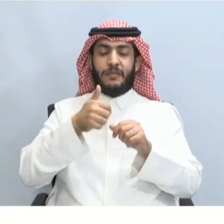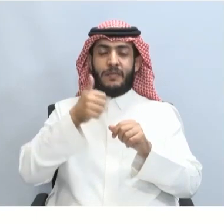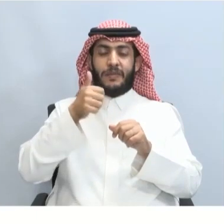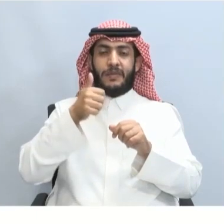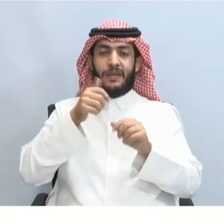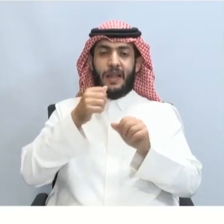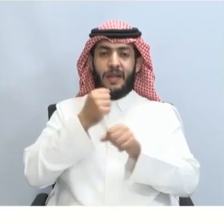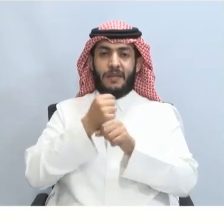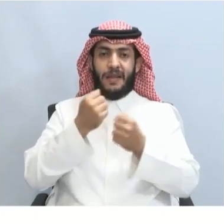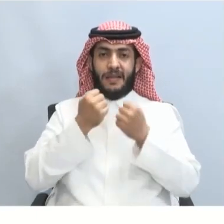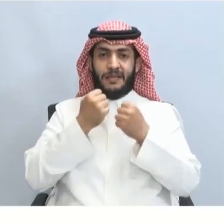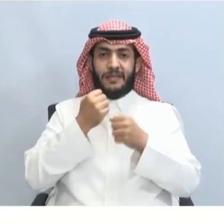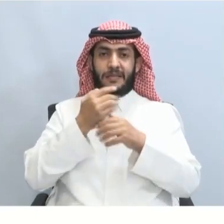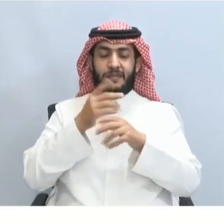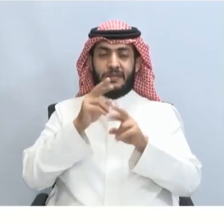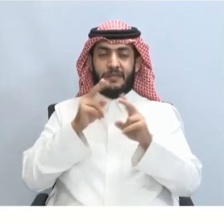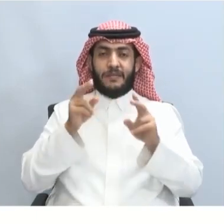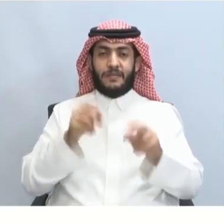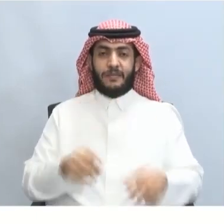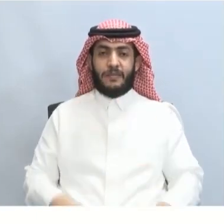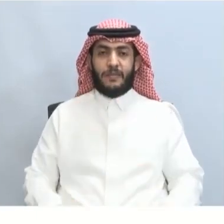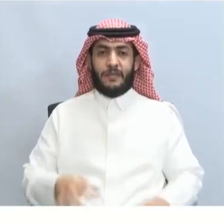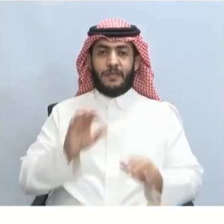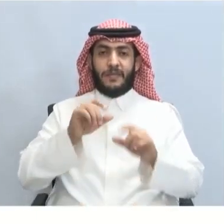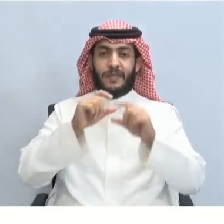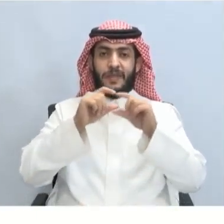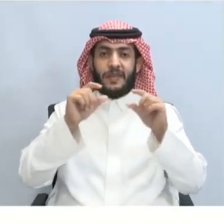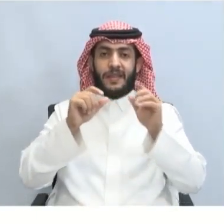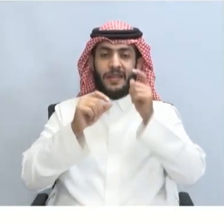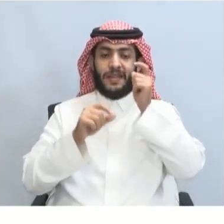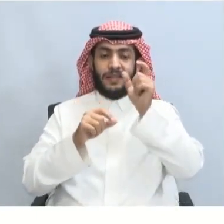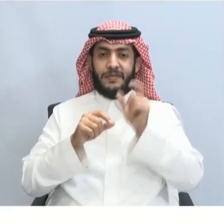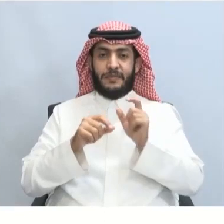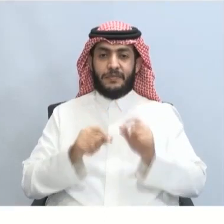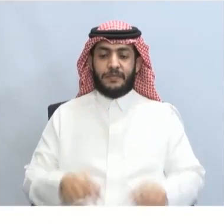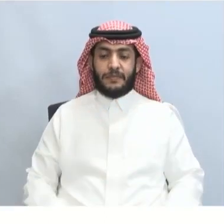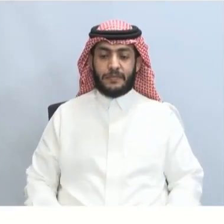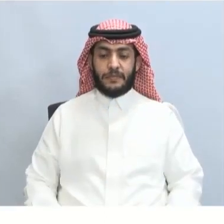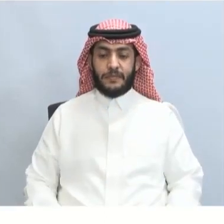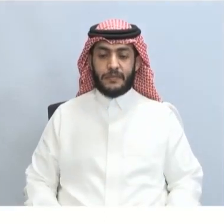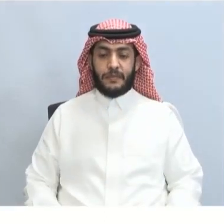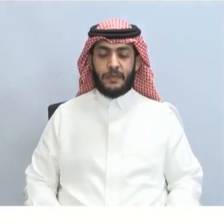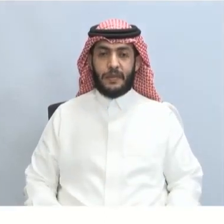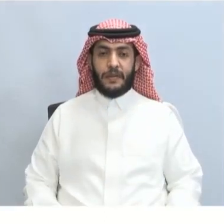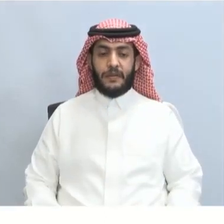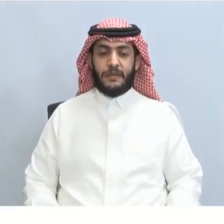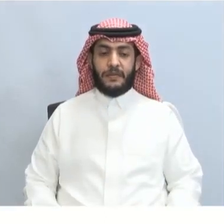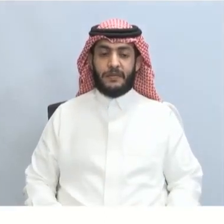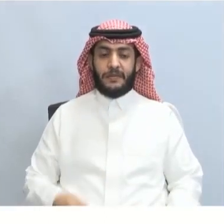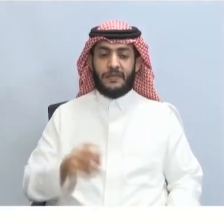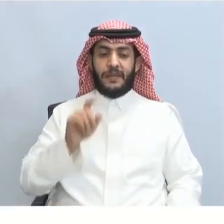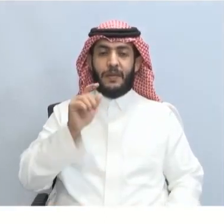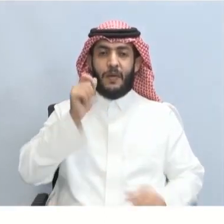مجلد العمل خاص بك والمجلدات الفرعيه في الشريط الجانبي نقوم بالنقر على